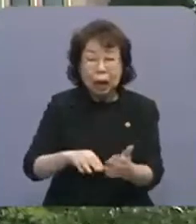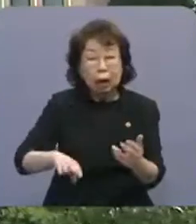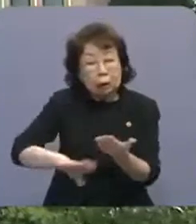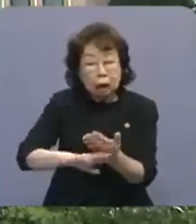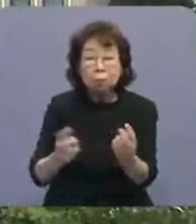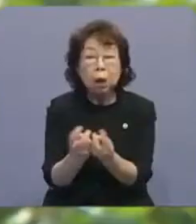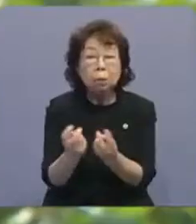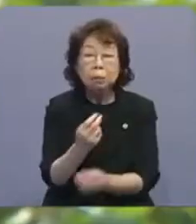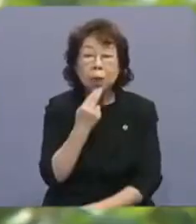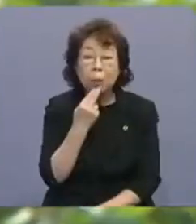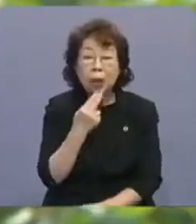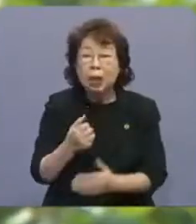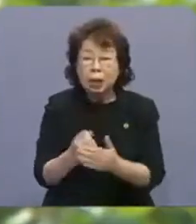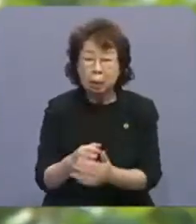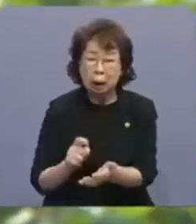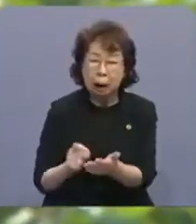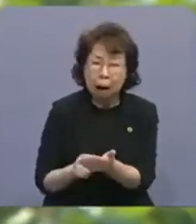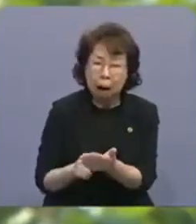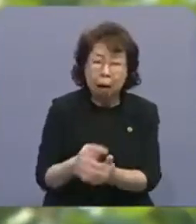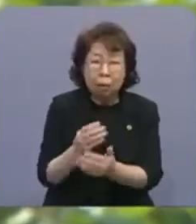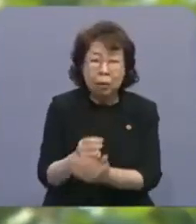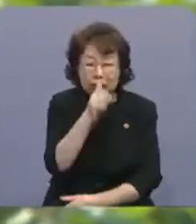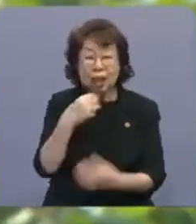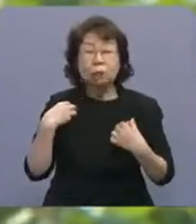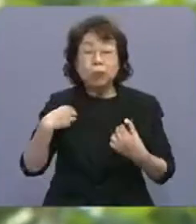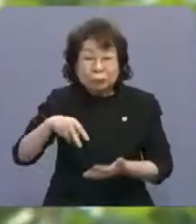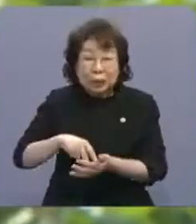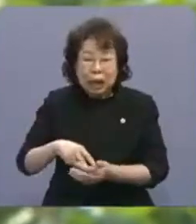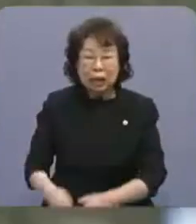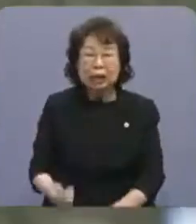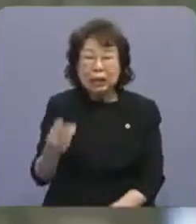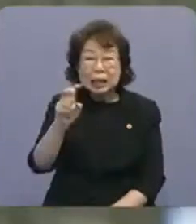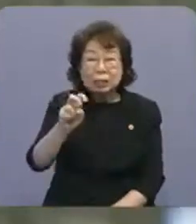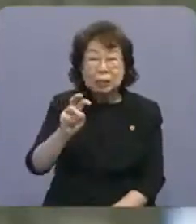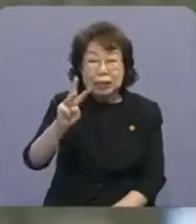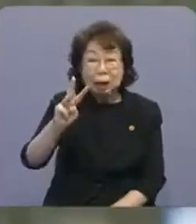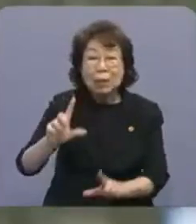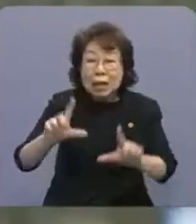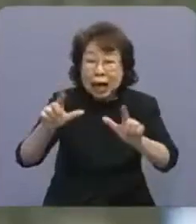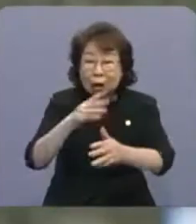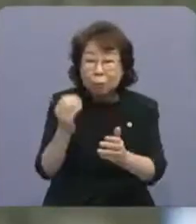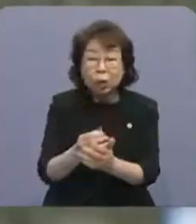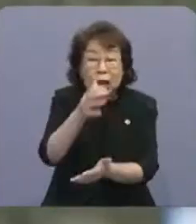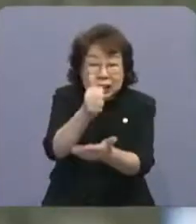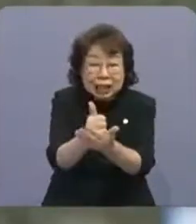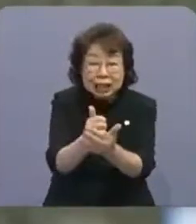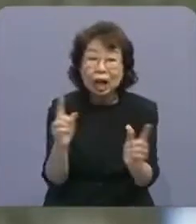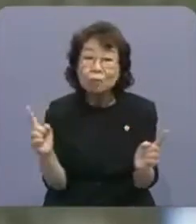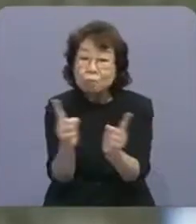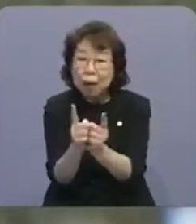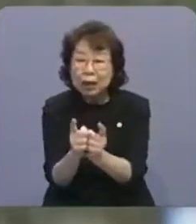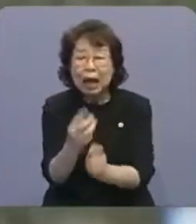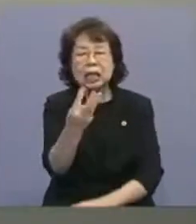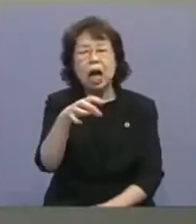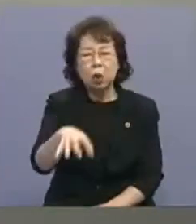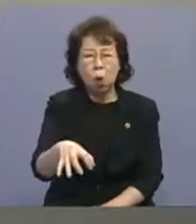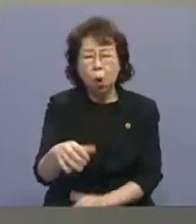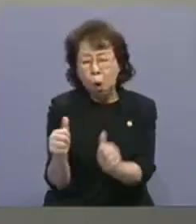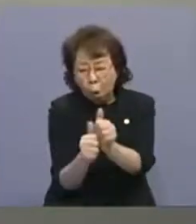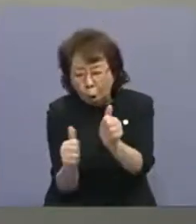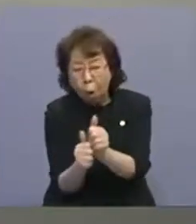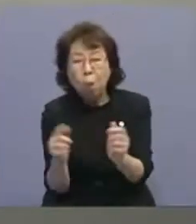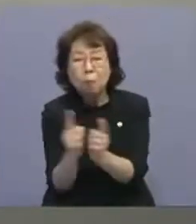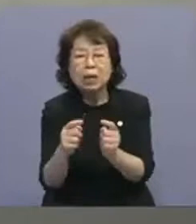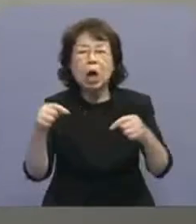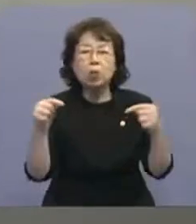없는 상황. 다급해진 행정안전부는 지난 23일 자치분권실장 주재로 3개 시도 실국장과